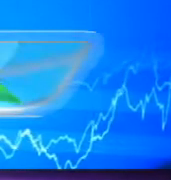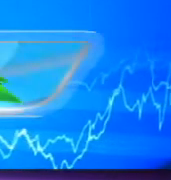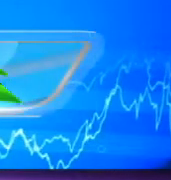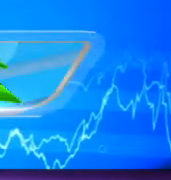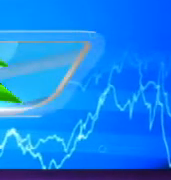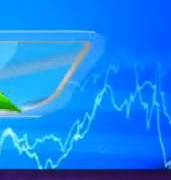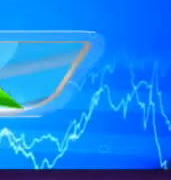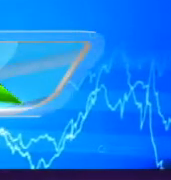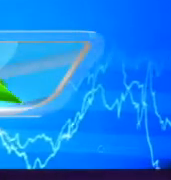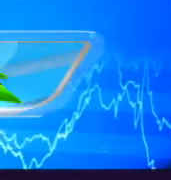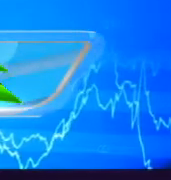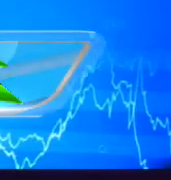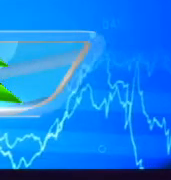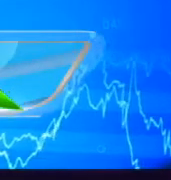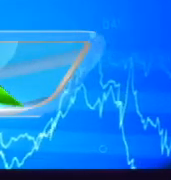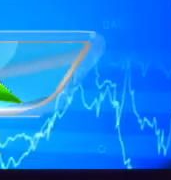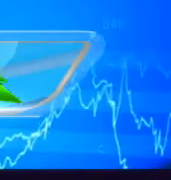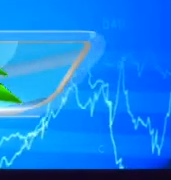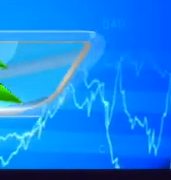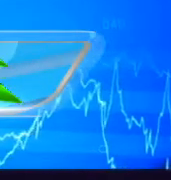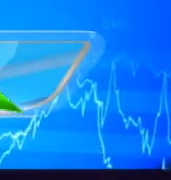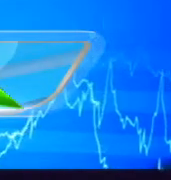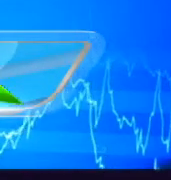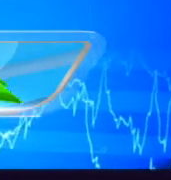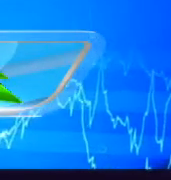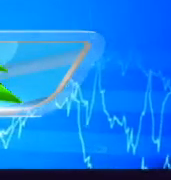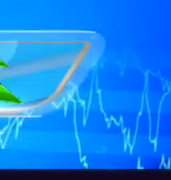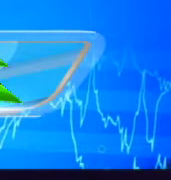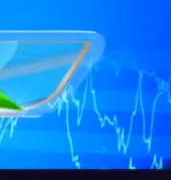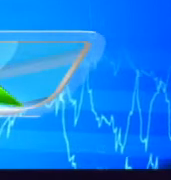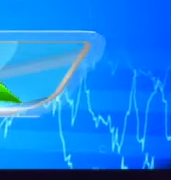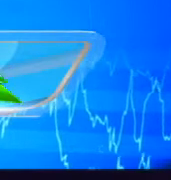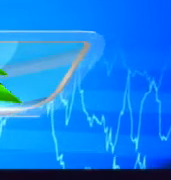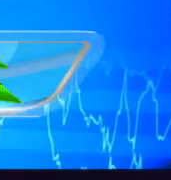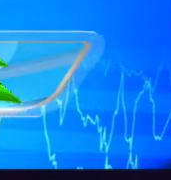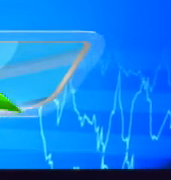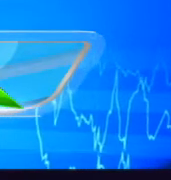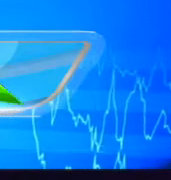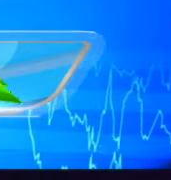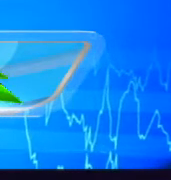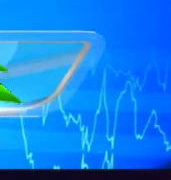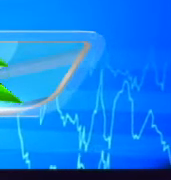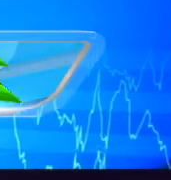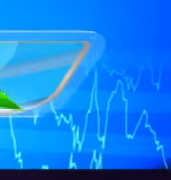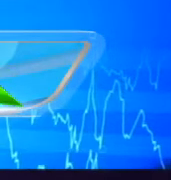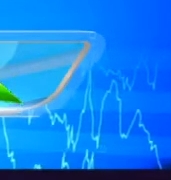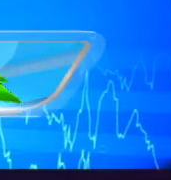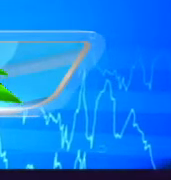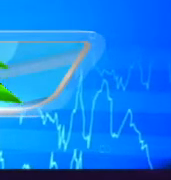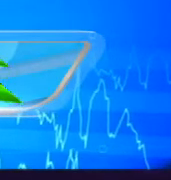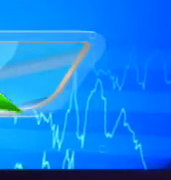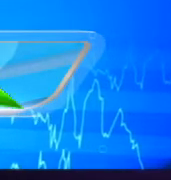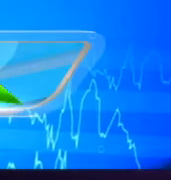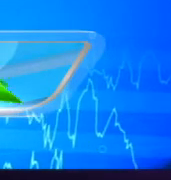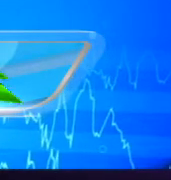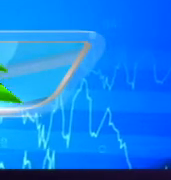18,011.07 จุดนะคะ Nasdaq เพิ่มขึ้น 76.72 จุดขณะที่ S&P 500เพิ่มขึ้น 27.87 จุด